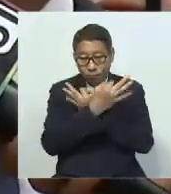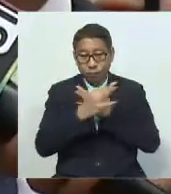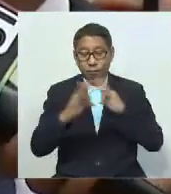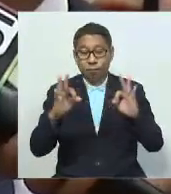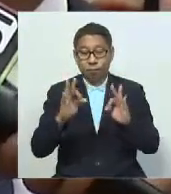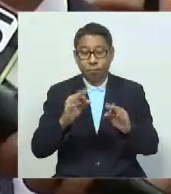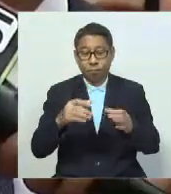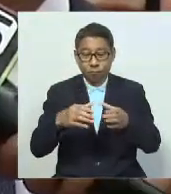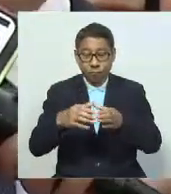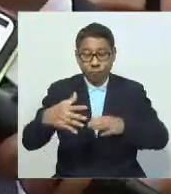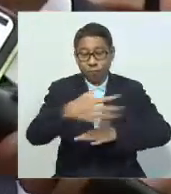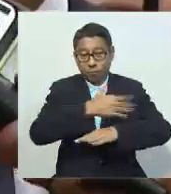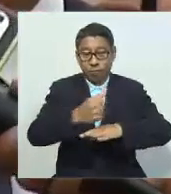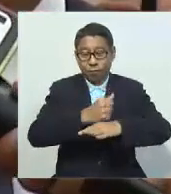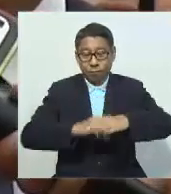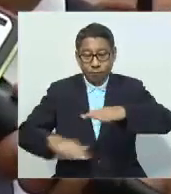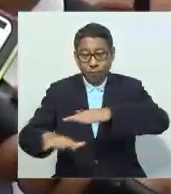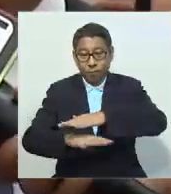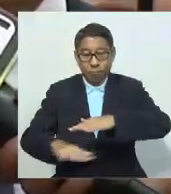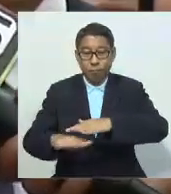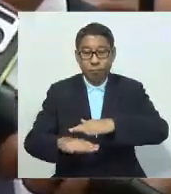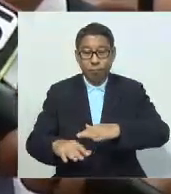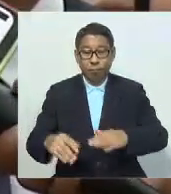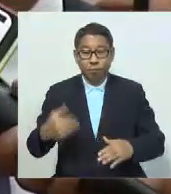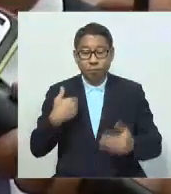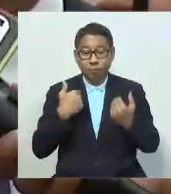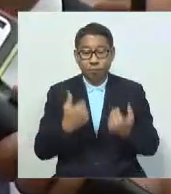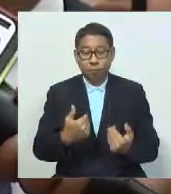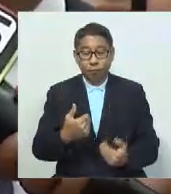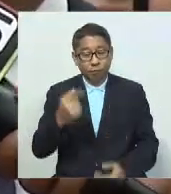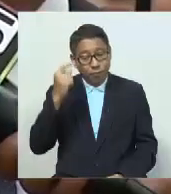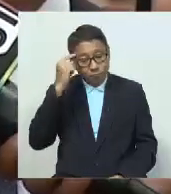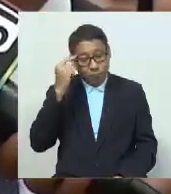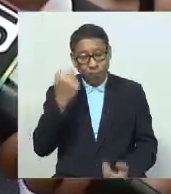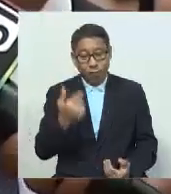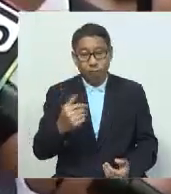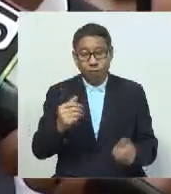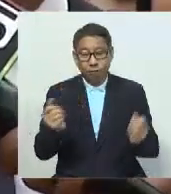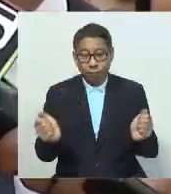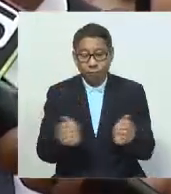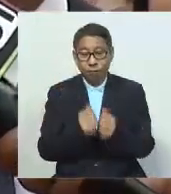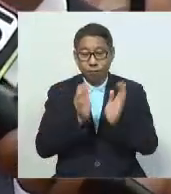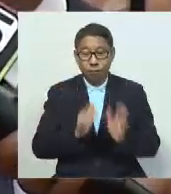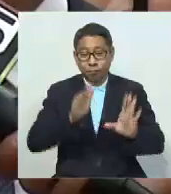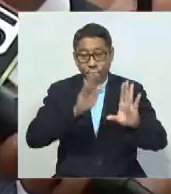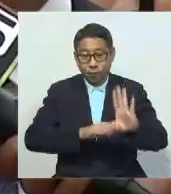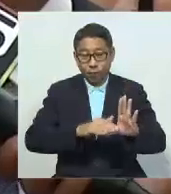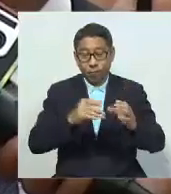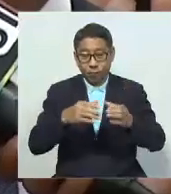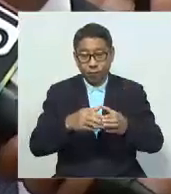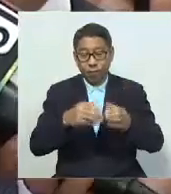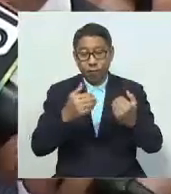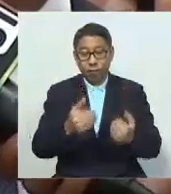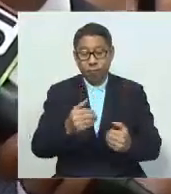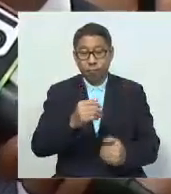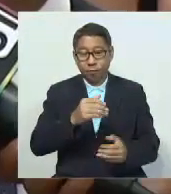พทางการเมืองขั้นพื้นฐานอย่างน้อยๆก็ต่อผู้สมัครของพรรคและพี่น้องประชา